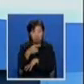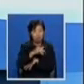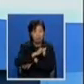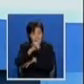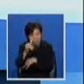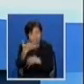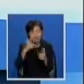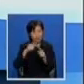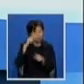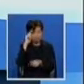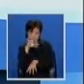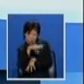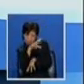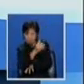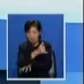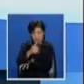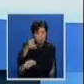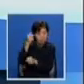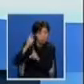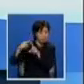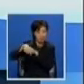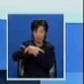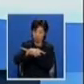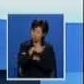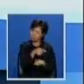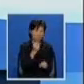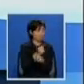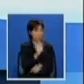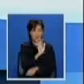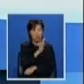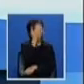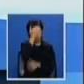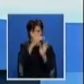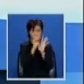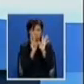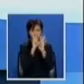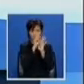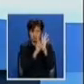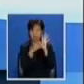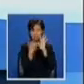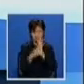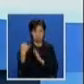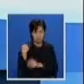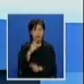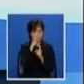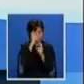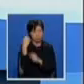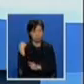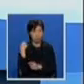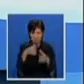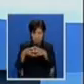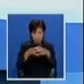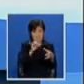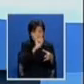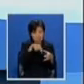เกี่ยวข้องกับการชุมนุมนั้นอย่าได้ทำเลยครับผิดกฎหมายเป็นอันตรายอย่างยิ่งกองกำลังที่ติดอาวุธหรือผู้ก่อการร้